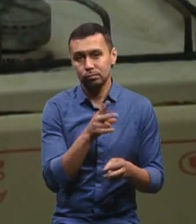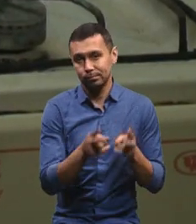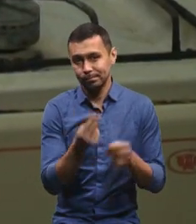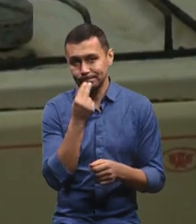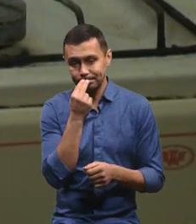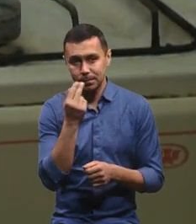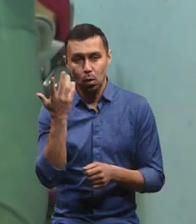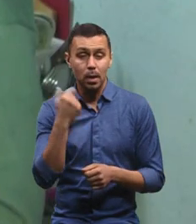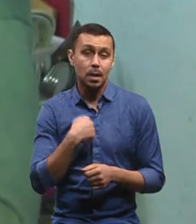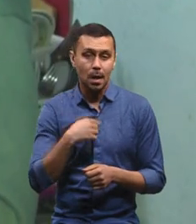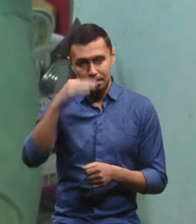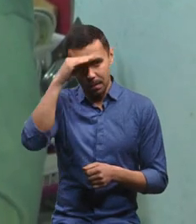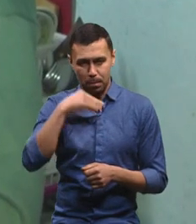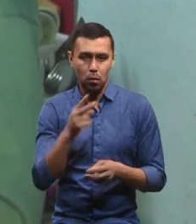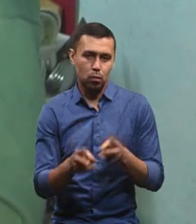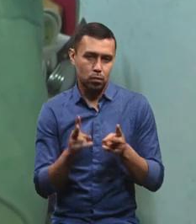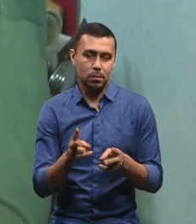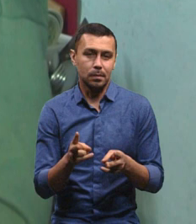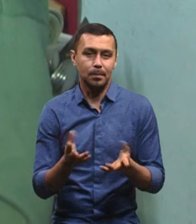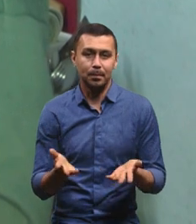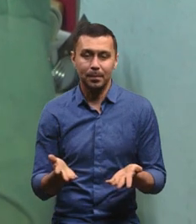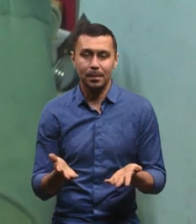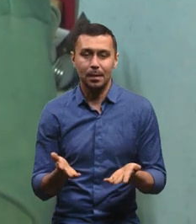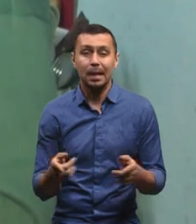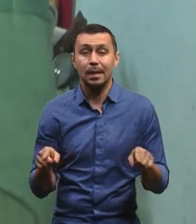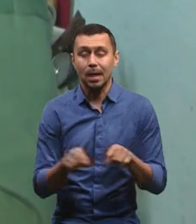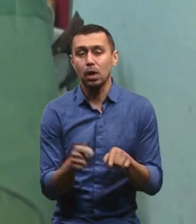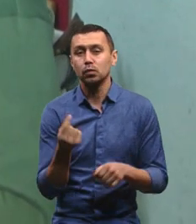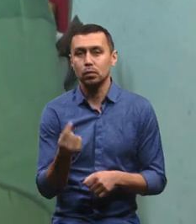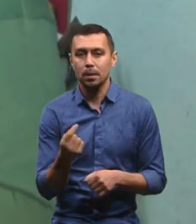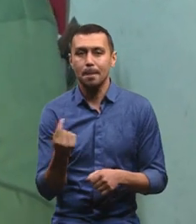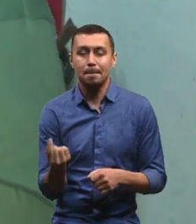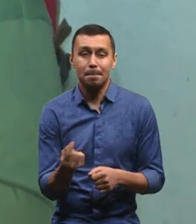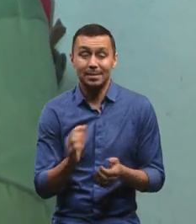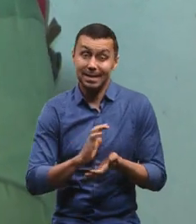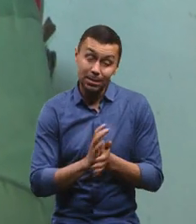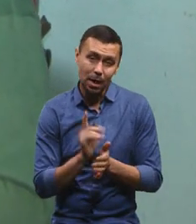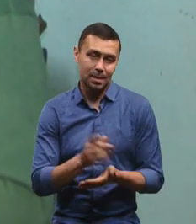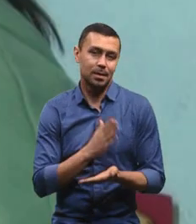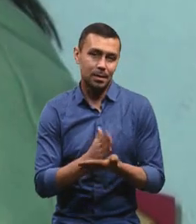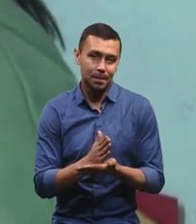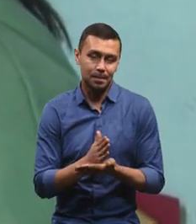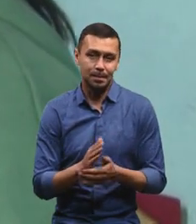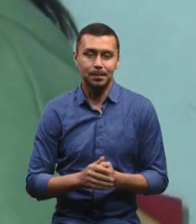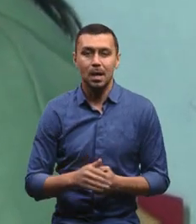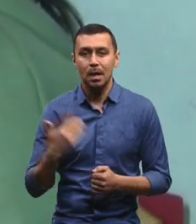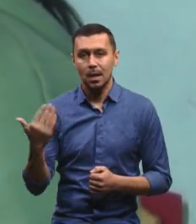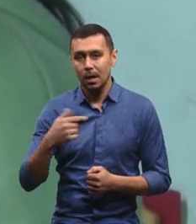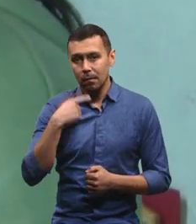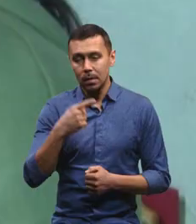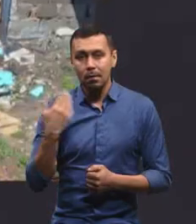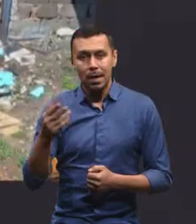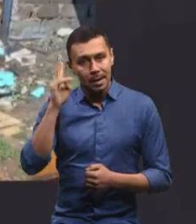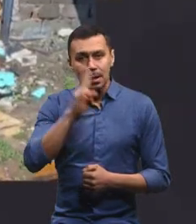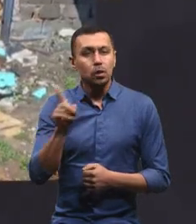коли я Коли батько готує як як маю час Ну так трошки мало місця але є Добре що є за словами Ольги Бондар